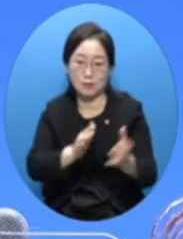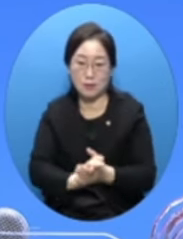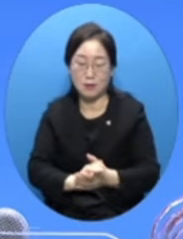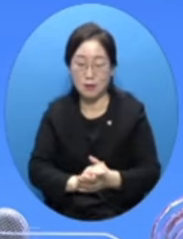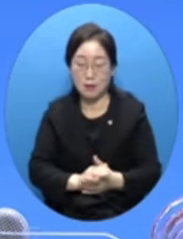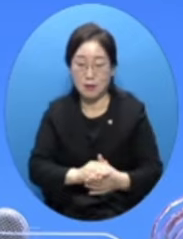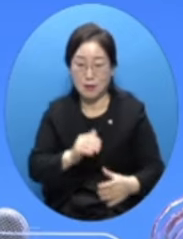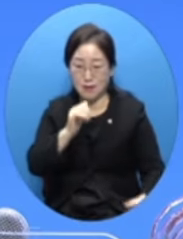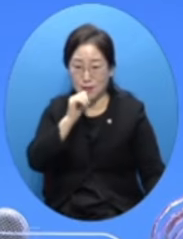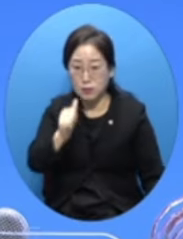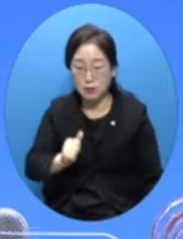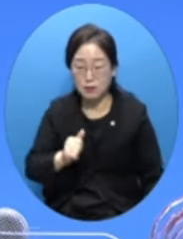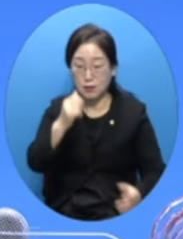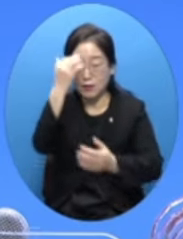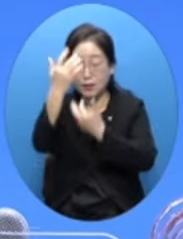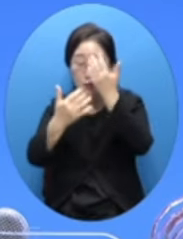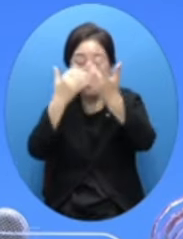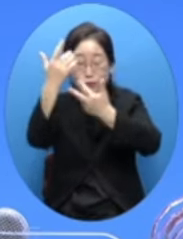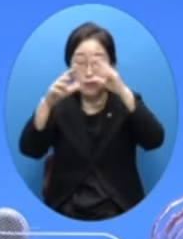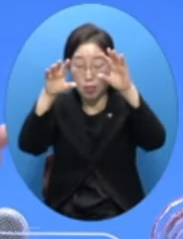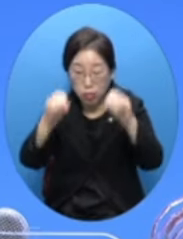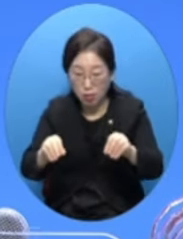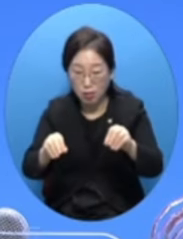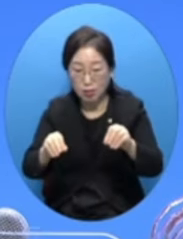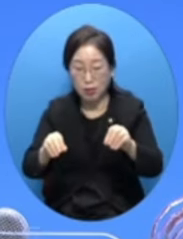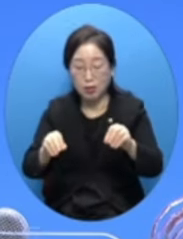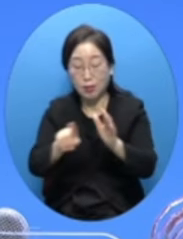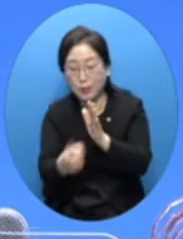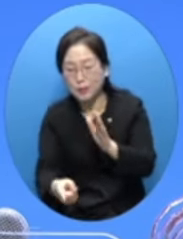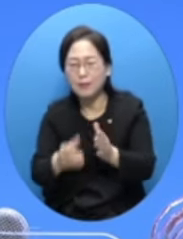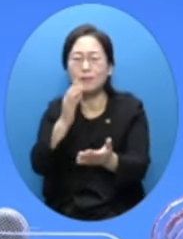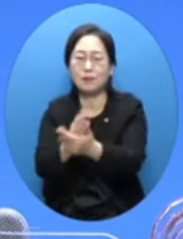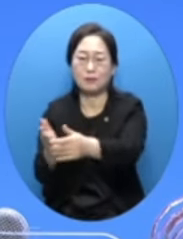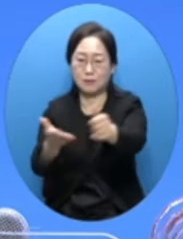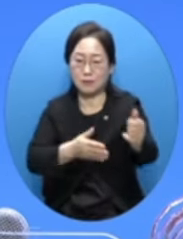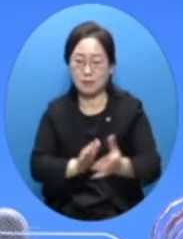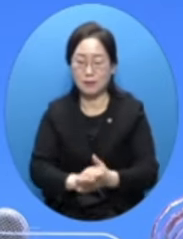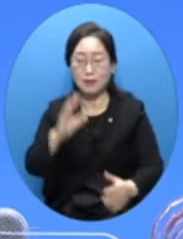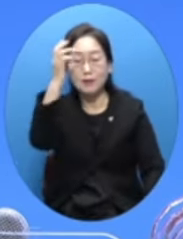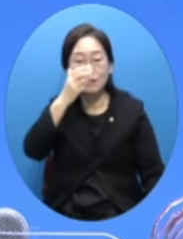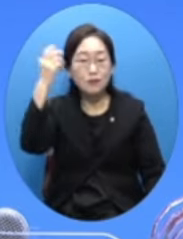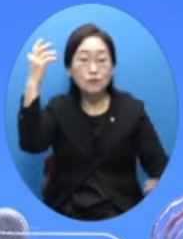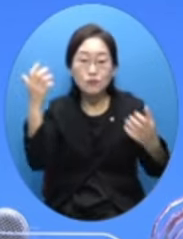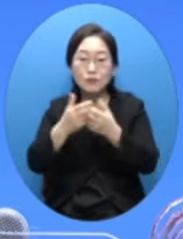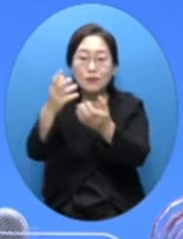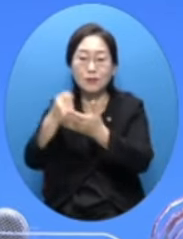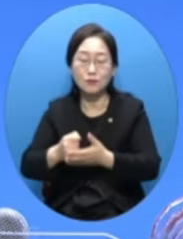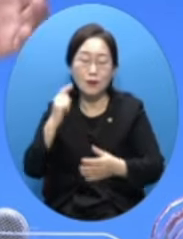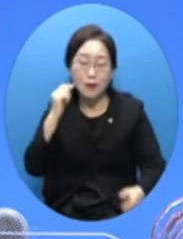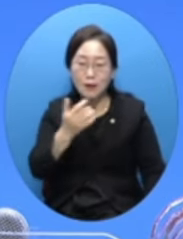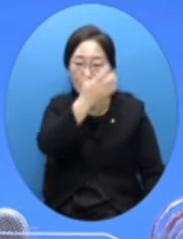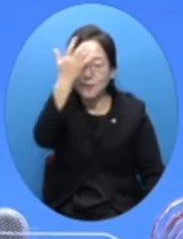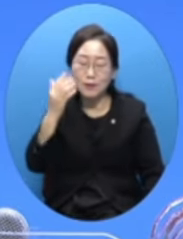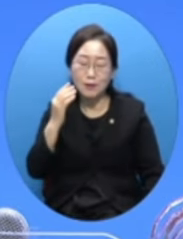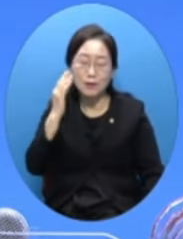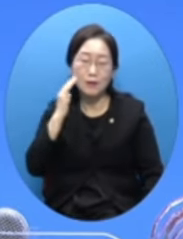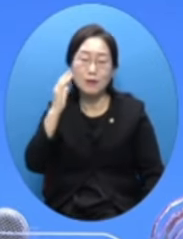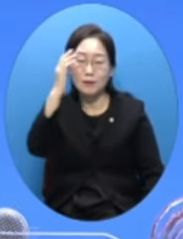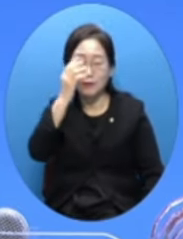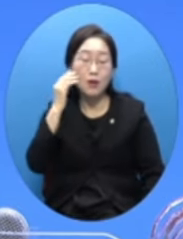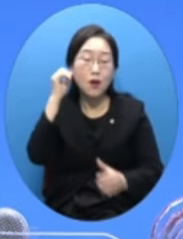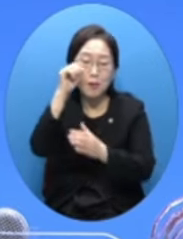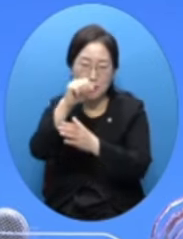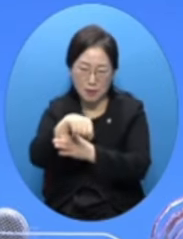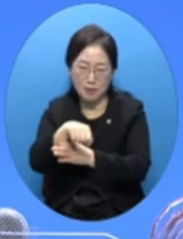절대로 불이 꺼져서 옛 모습으로 돌아가면 안 되는 것입니다. 성령으로 충만해서 아름다운 성령의 열매를 맺어야지 불이